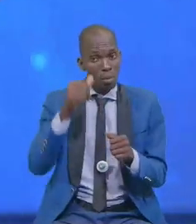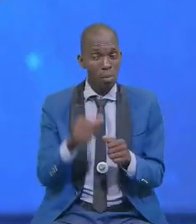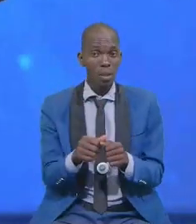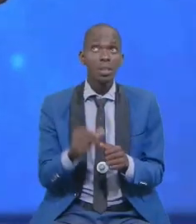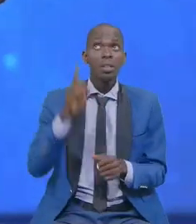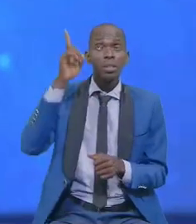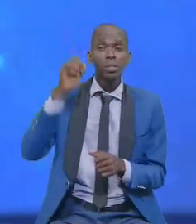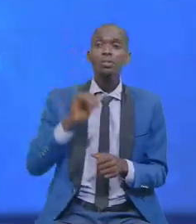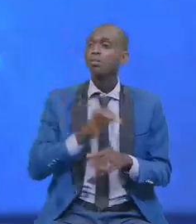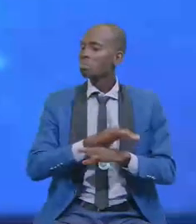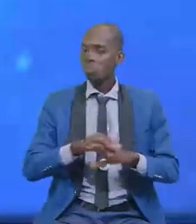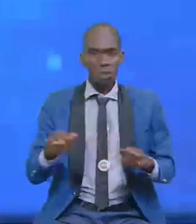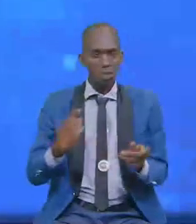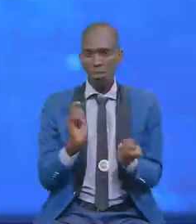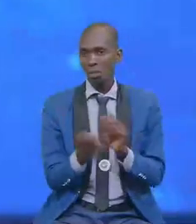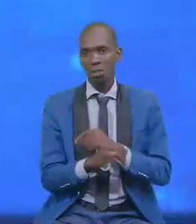Rappelez-vous, c'est un Dieu inchangeable.